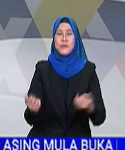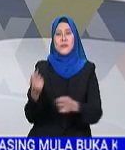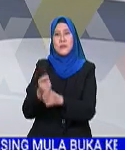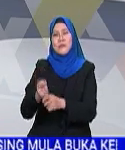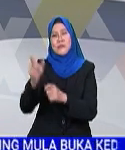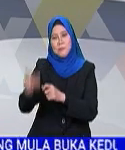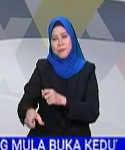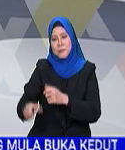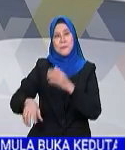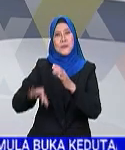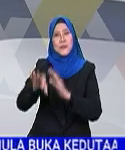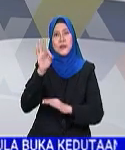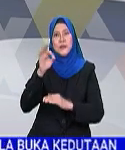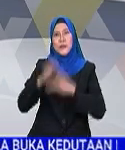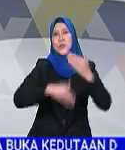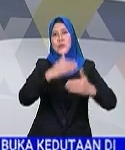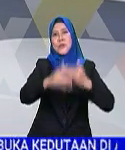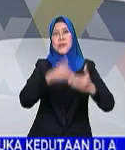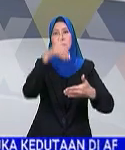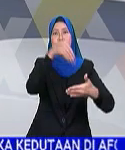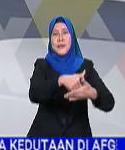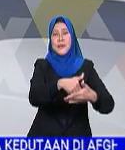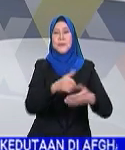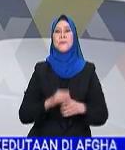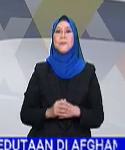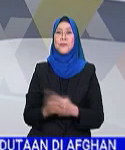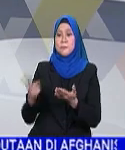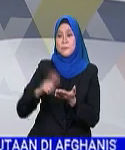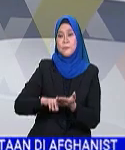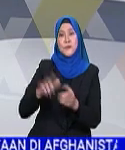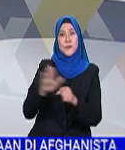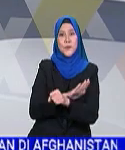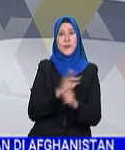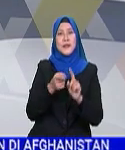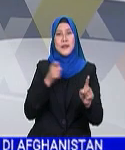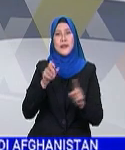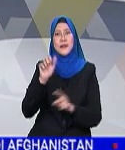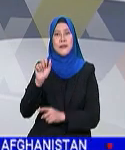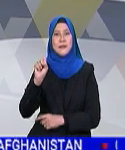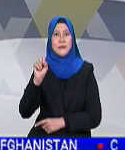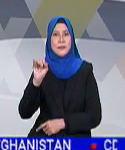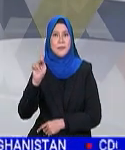sepanjang proses pengundian. Laporan penuh berlangsung bersama Nurul Ashikin Abdul Halim.